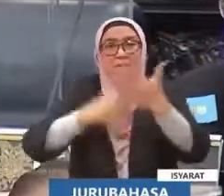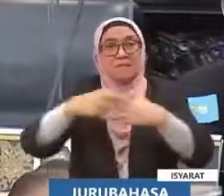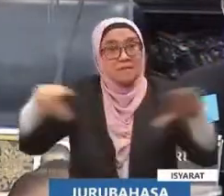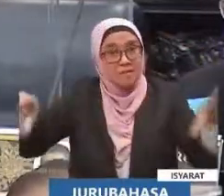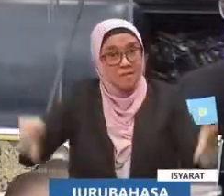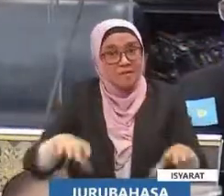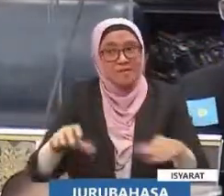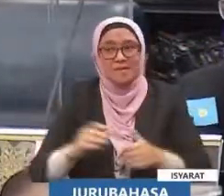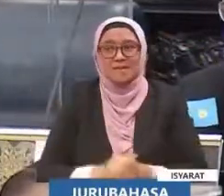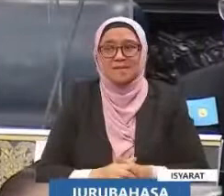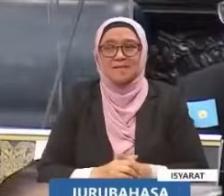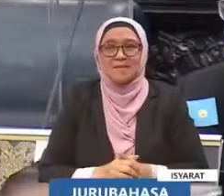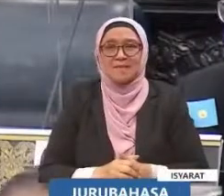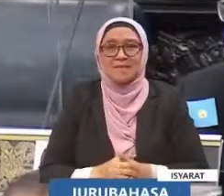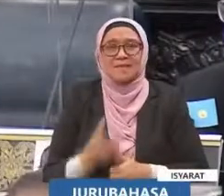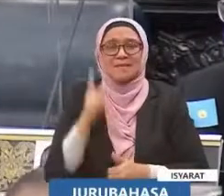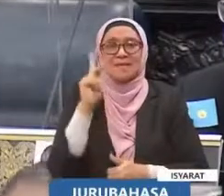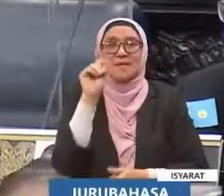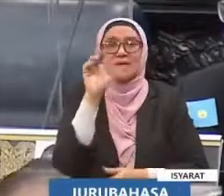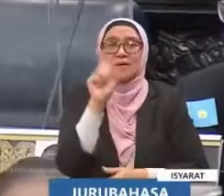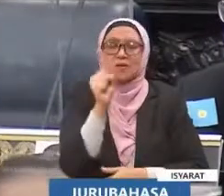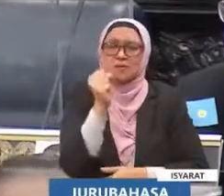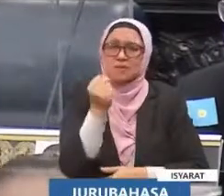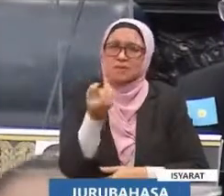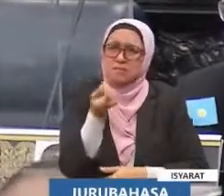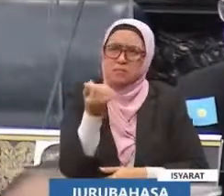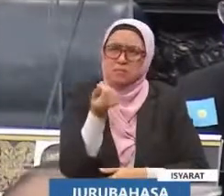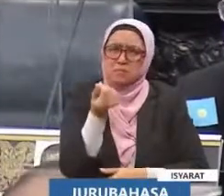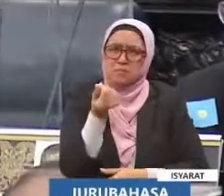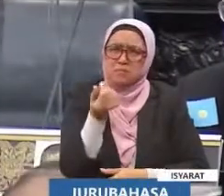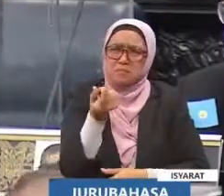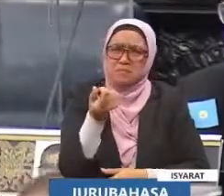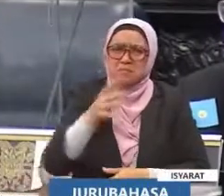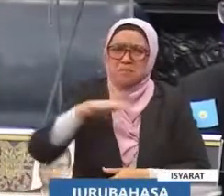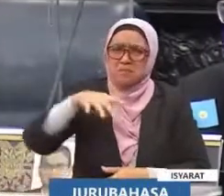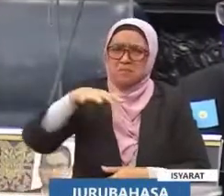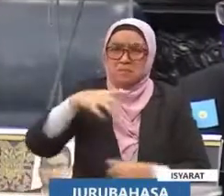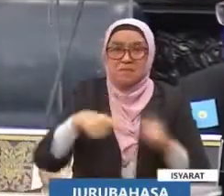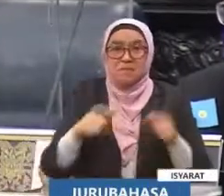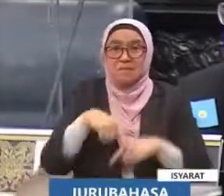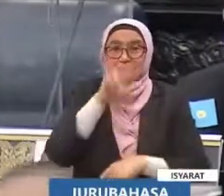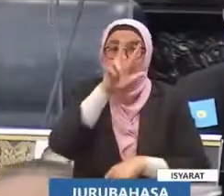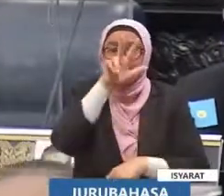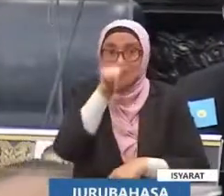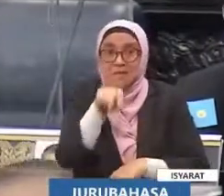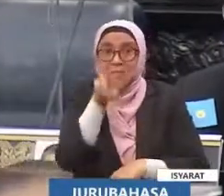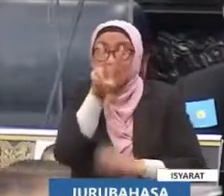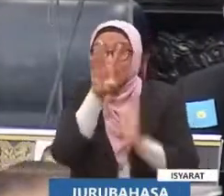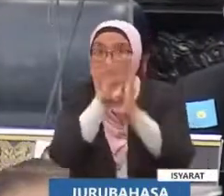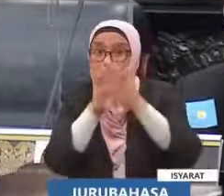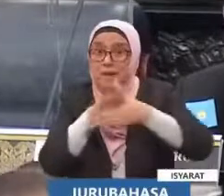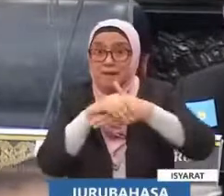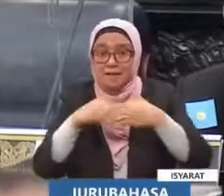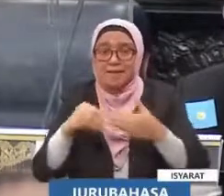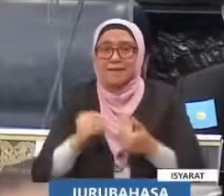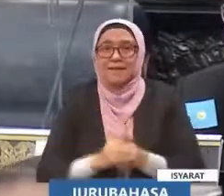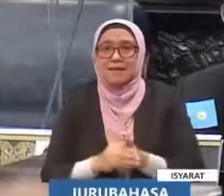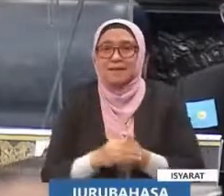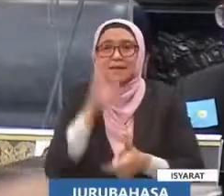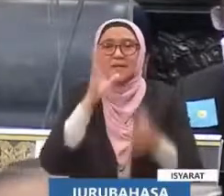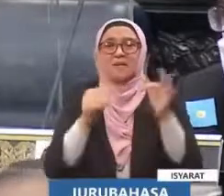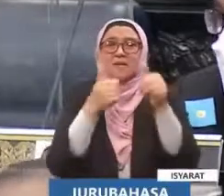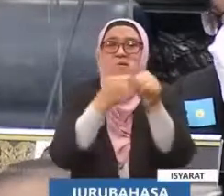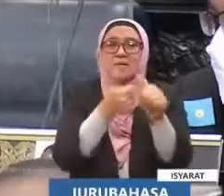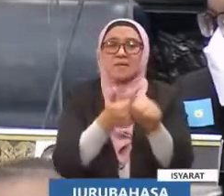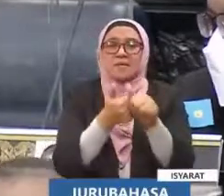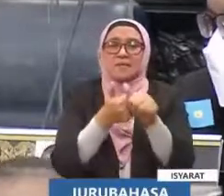dan eh house antaranya adalah lebih kurang 30-an dua bilyet kalau mau ikut ke